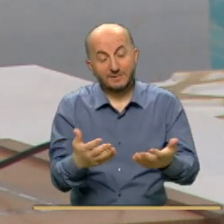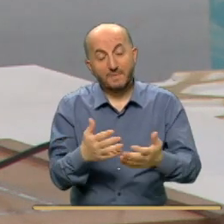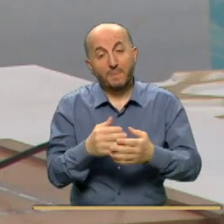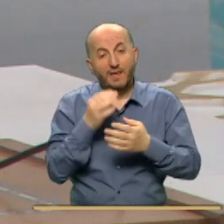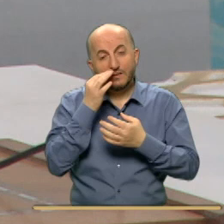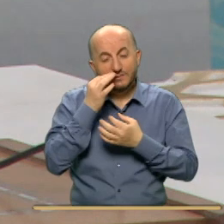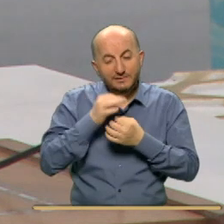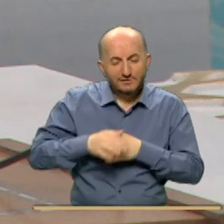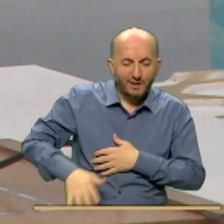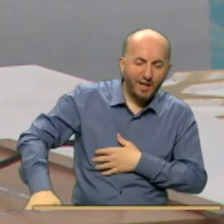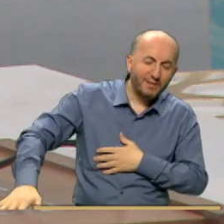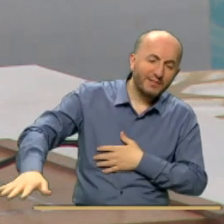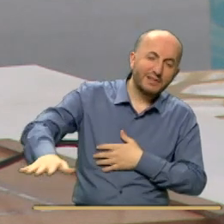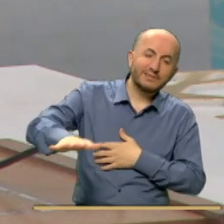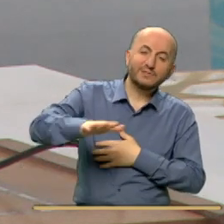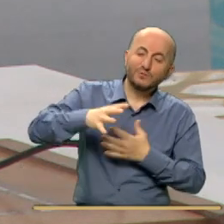İnsanlığın